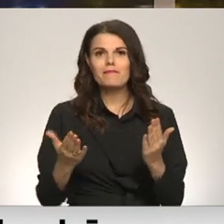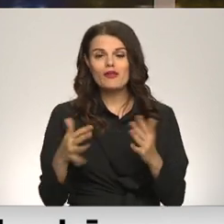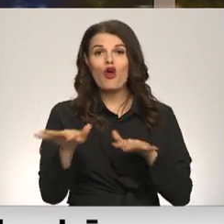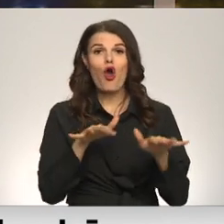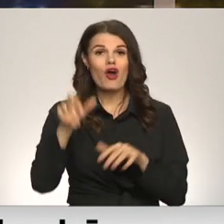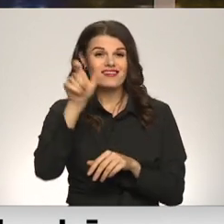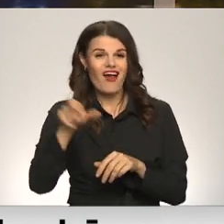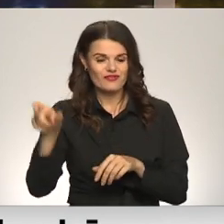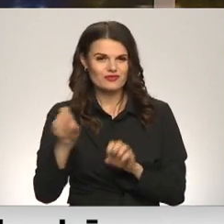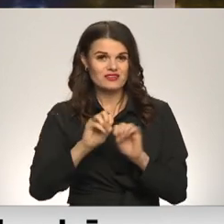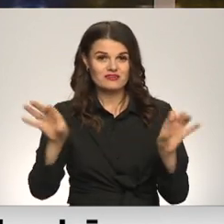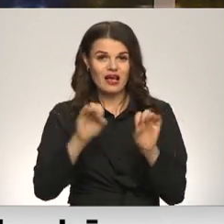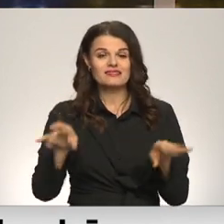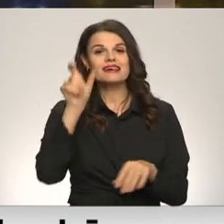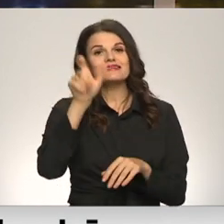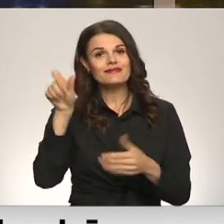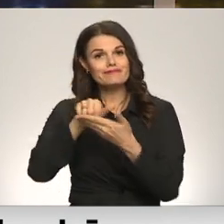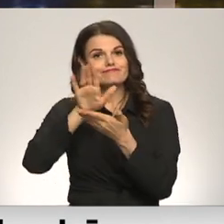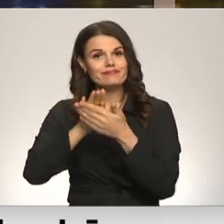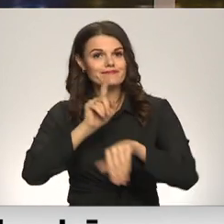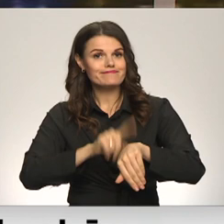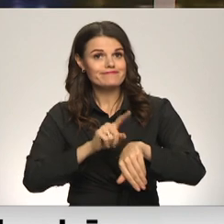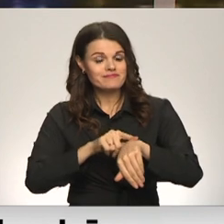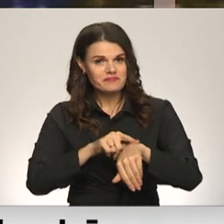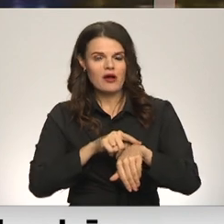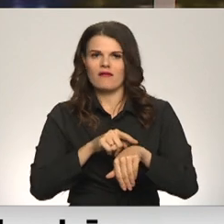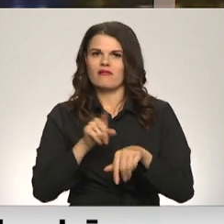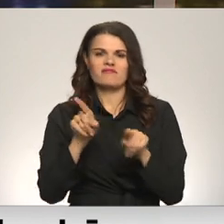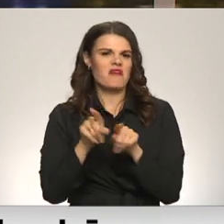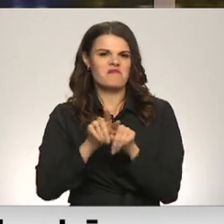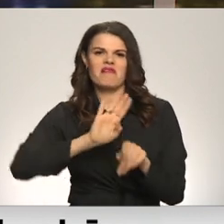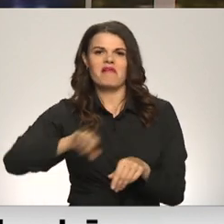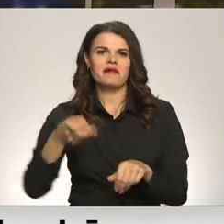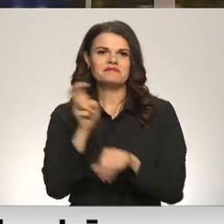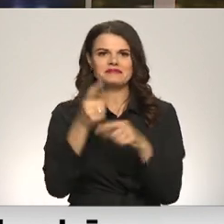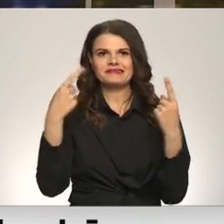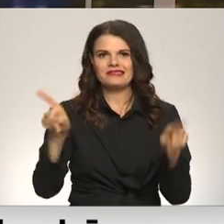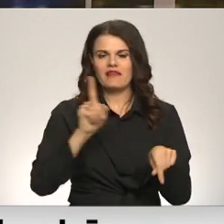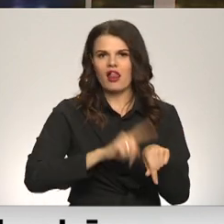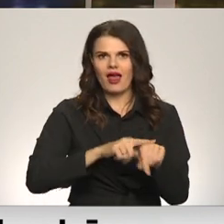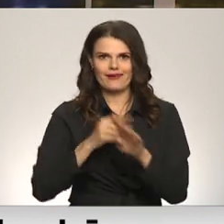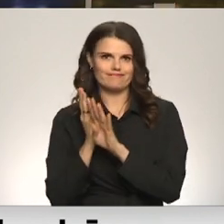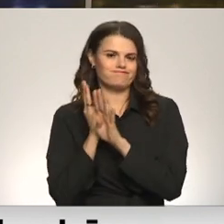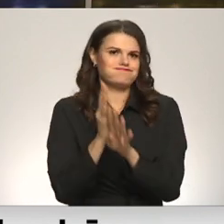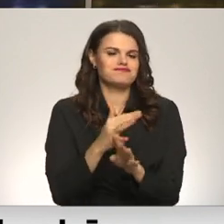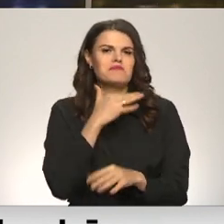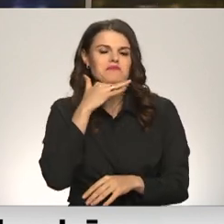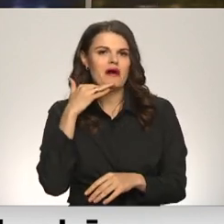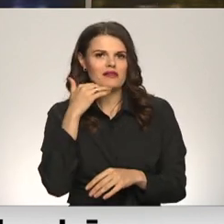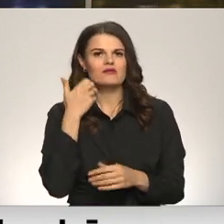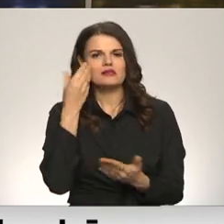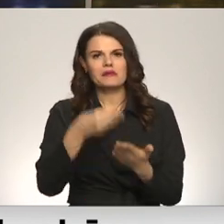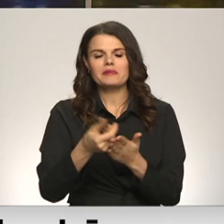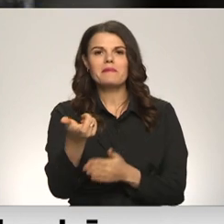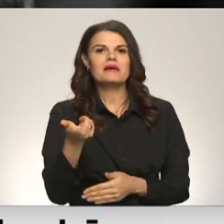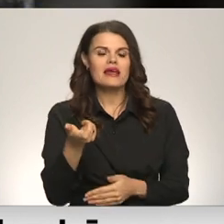stāstītā cilvēki neievēro apmeklējumu laiku, kur norādījuši pērkot biļetes. Stāstā gaismas festivāla pārstāve Danuta